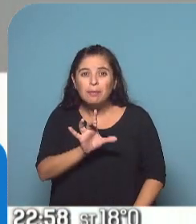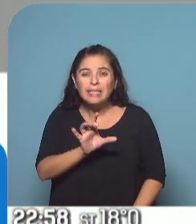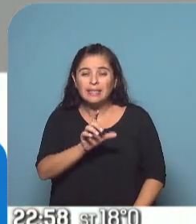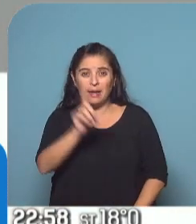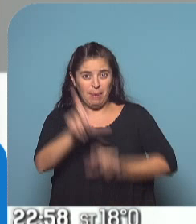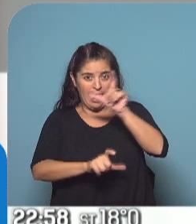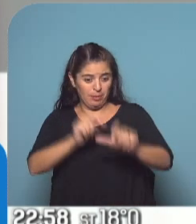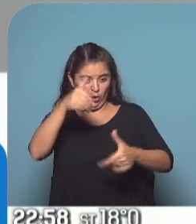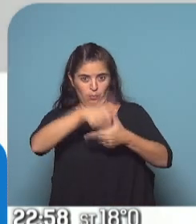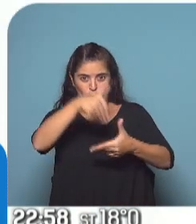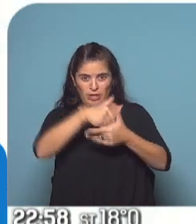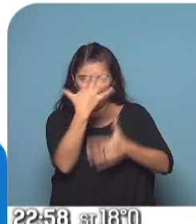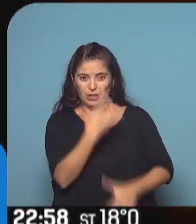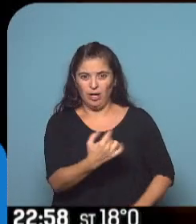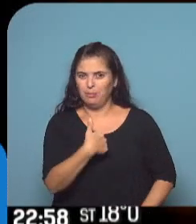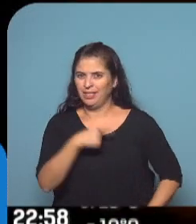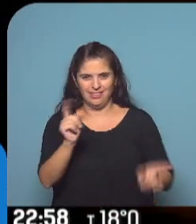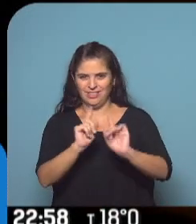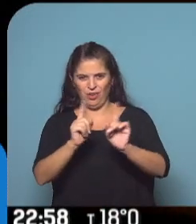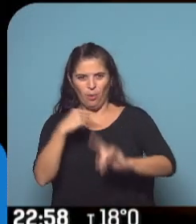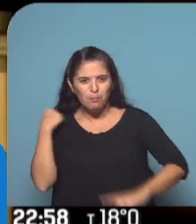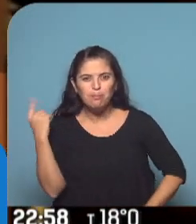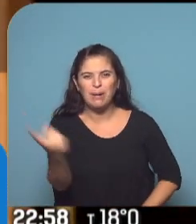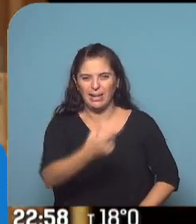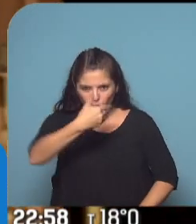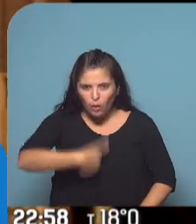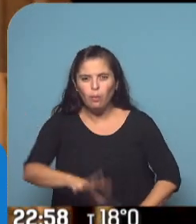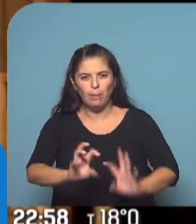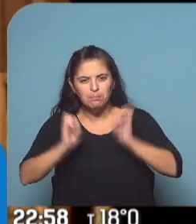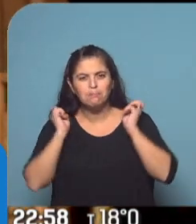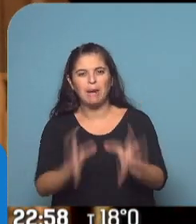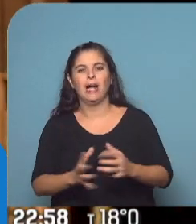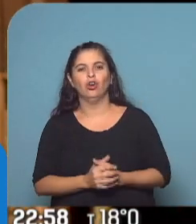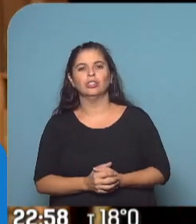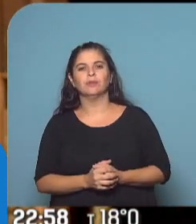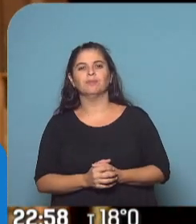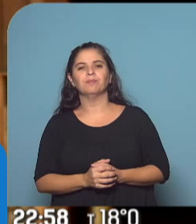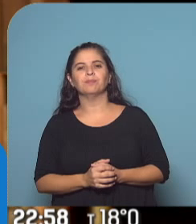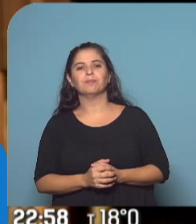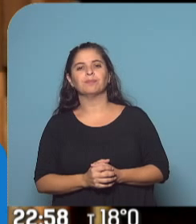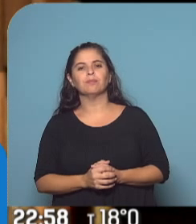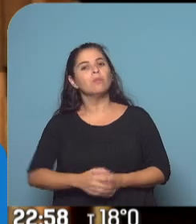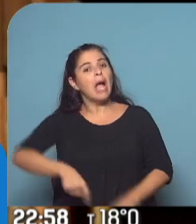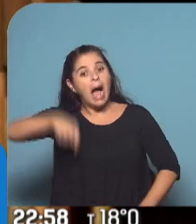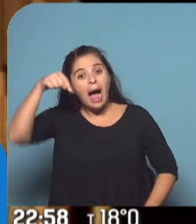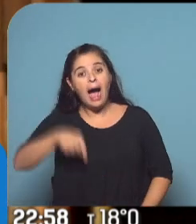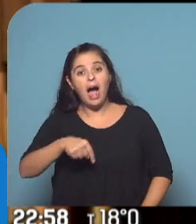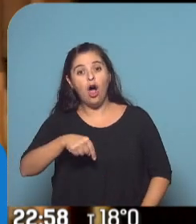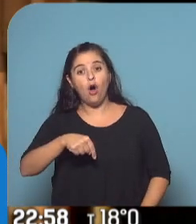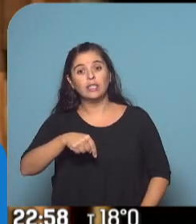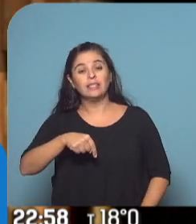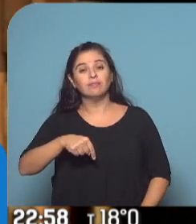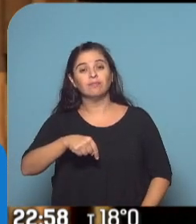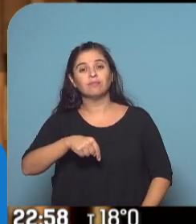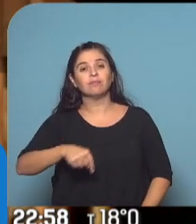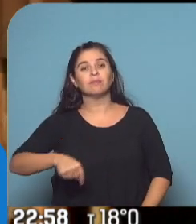Всіх зі святом, з Великоднем. Вільно! Ми повернемося! На вулицю Банкова